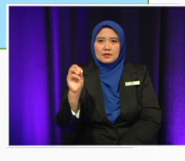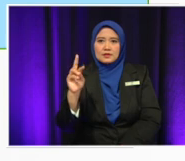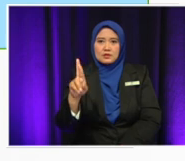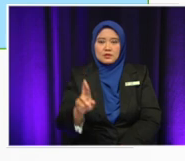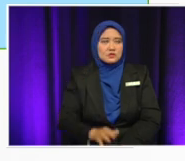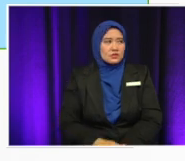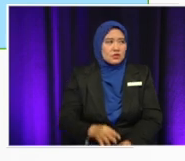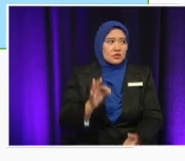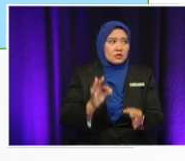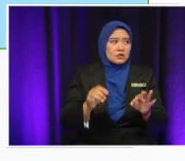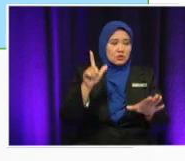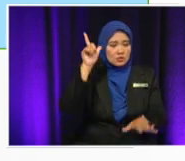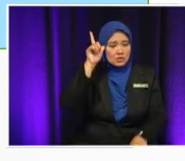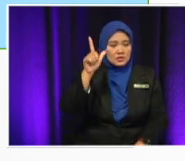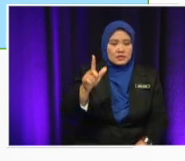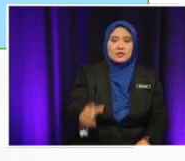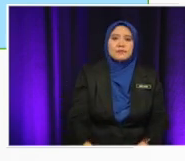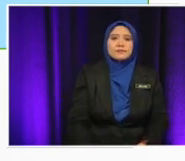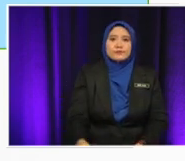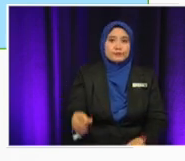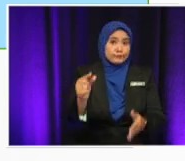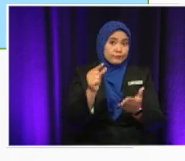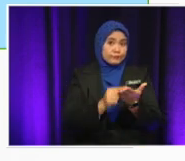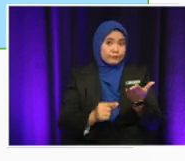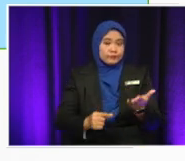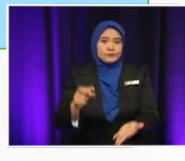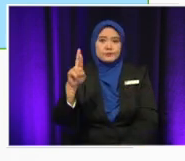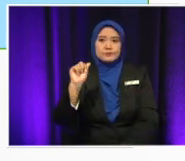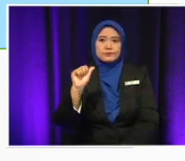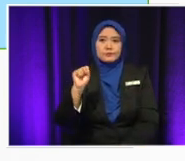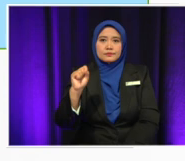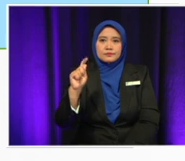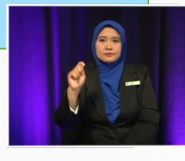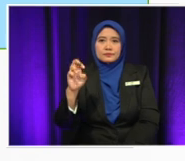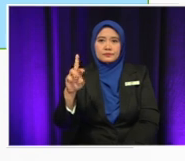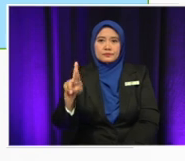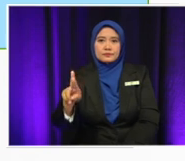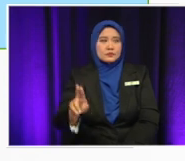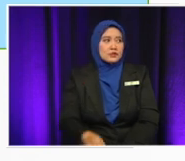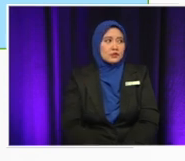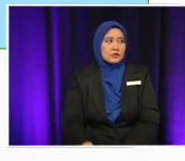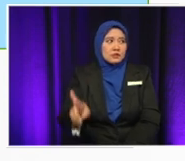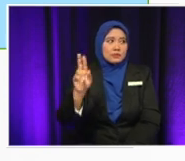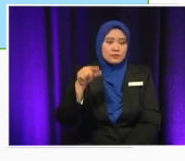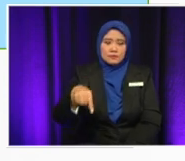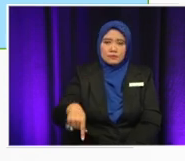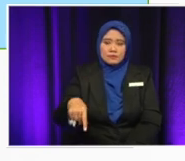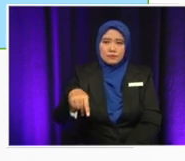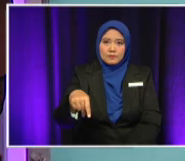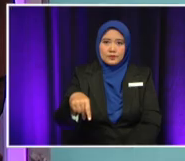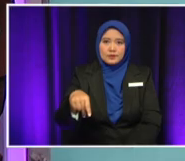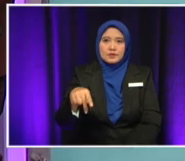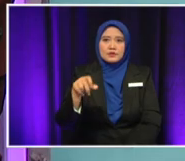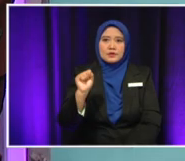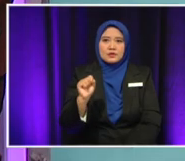gambar kurang jelas jika size diubah Oke ini seperti gambar foto kita besarkan